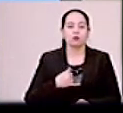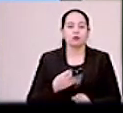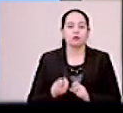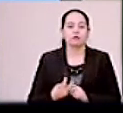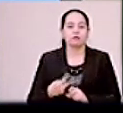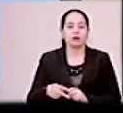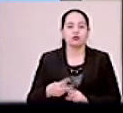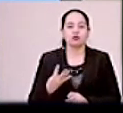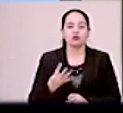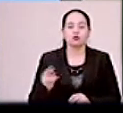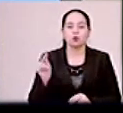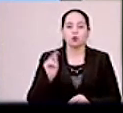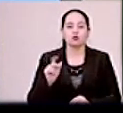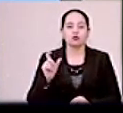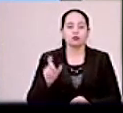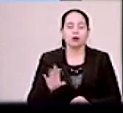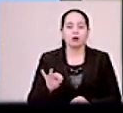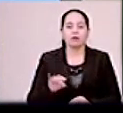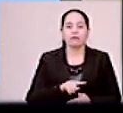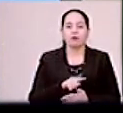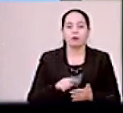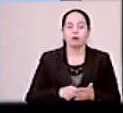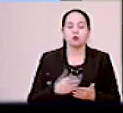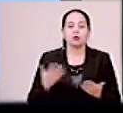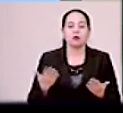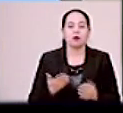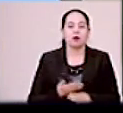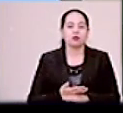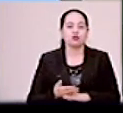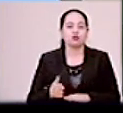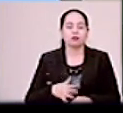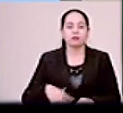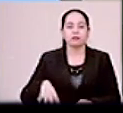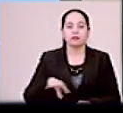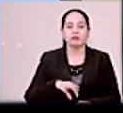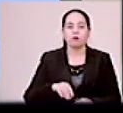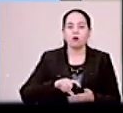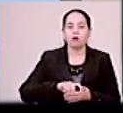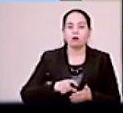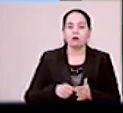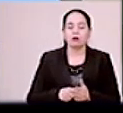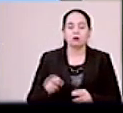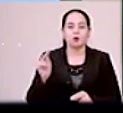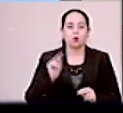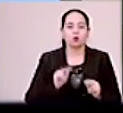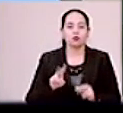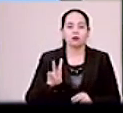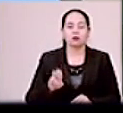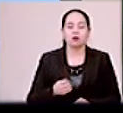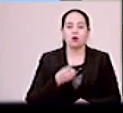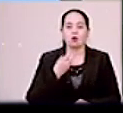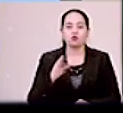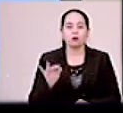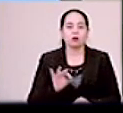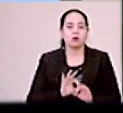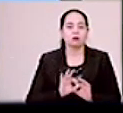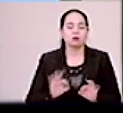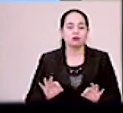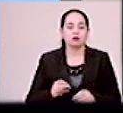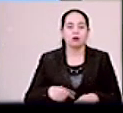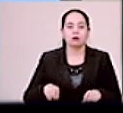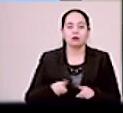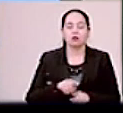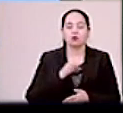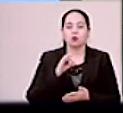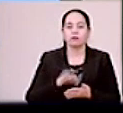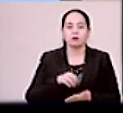24 ученика, и вопрос, какая часть всего класса учится на хорошо и отлично, значит,